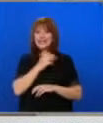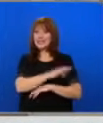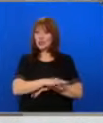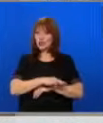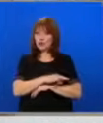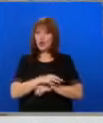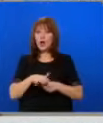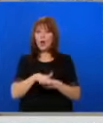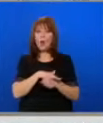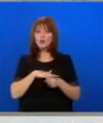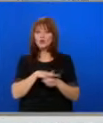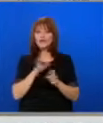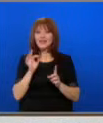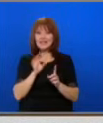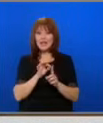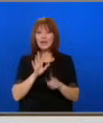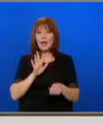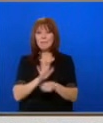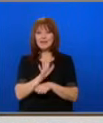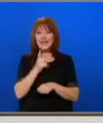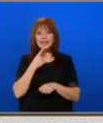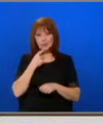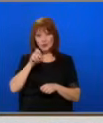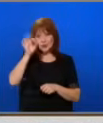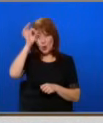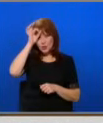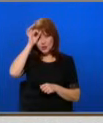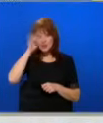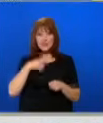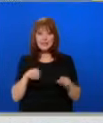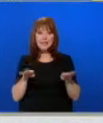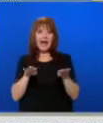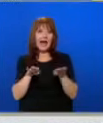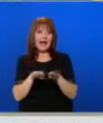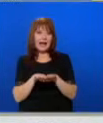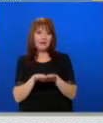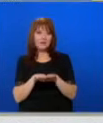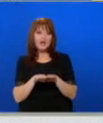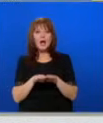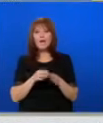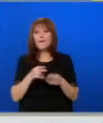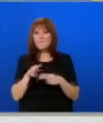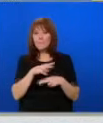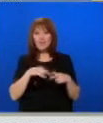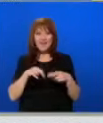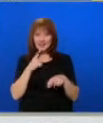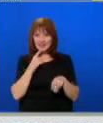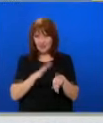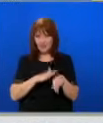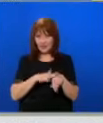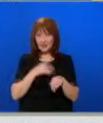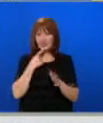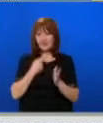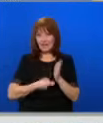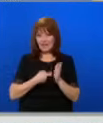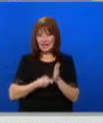защото основна цел на PISA е 15-годишните ученици от цял свят да са равнопоставени. Заключението на проверката ни на факти е, че